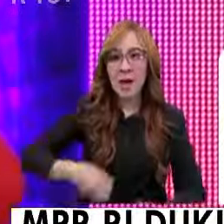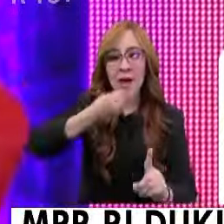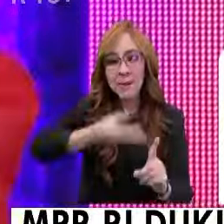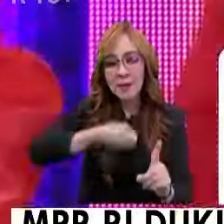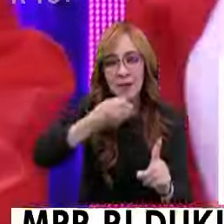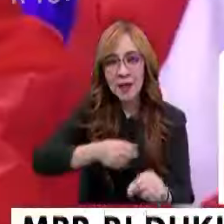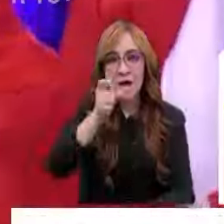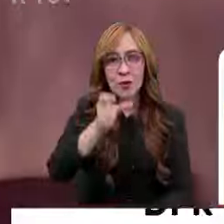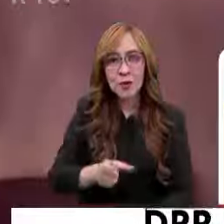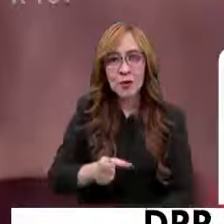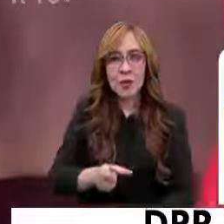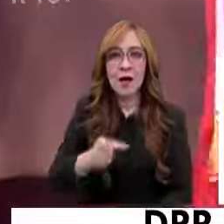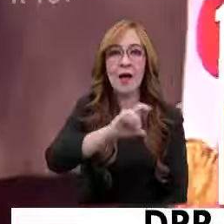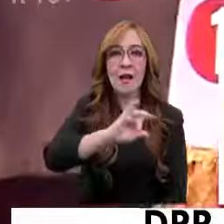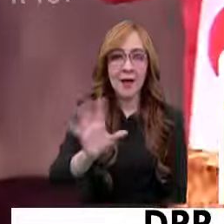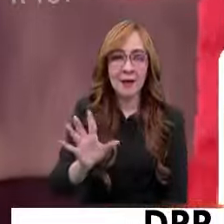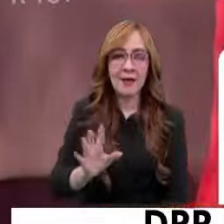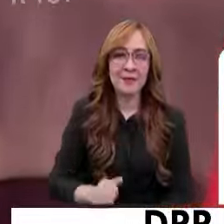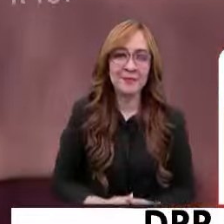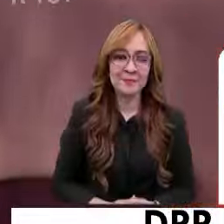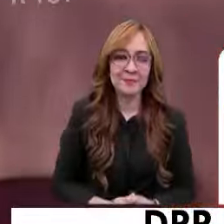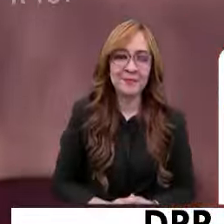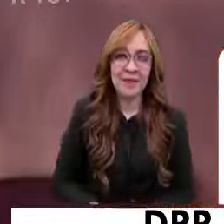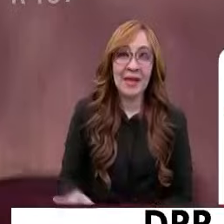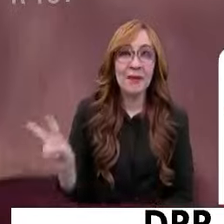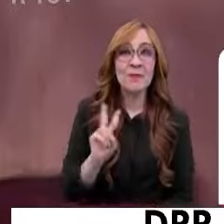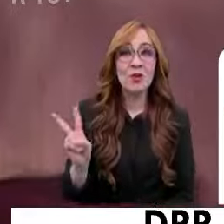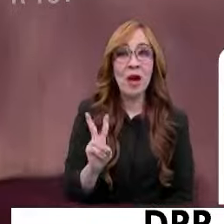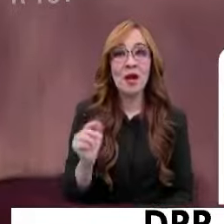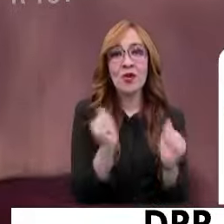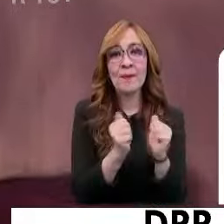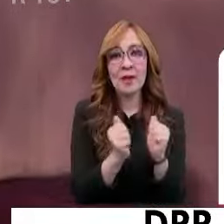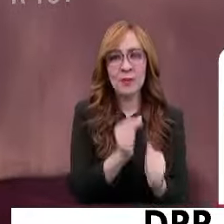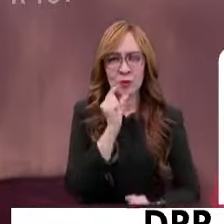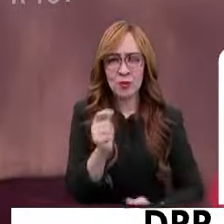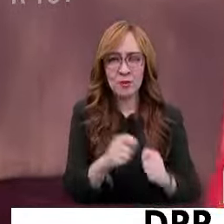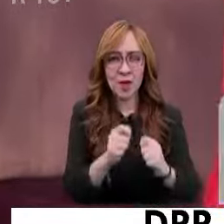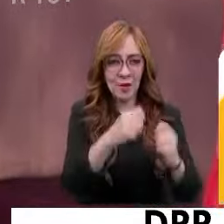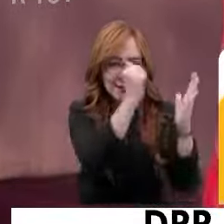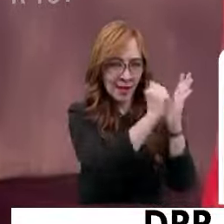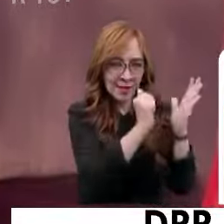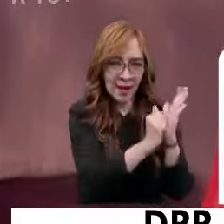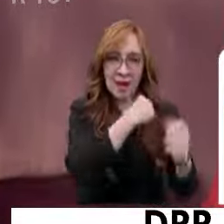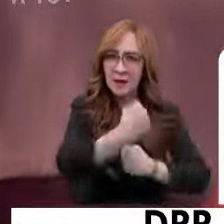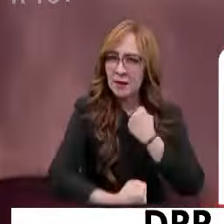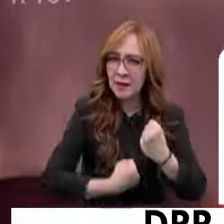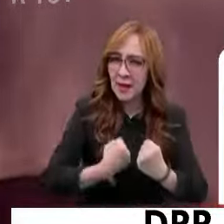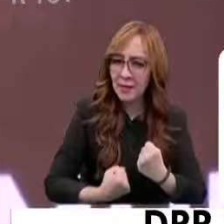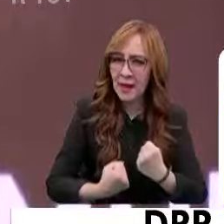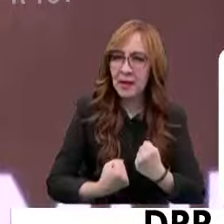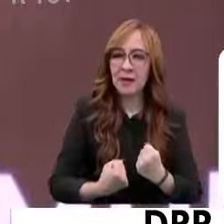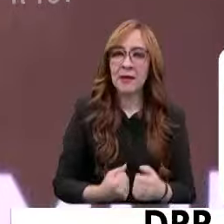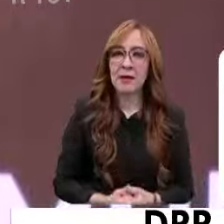lain yang berikut kami berdua berkomitmen untuk melakukan event-event melakukan kegiatan banyak memperbanyak